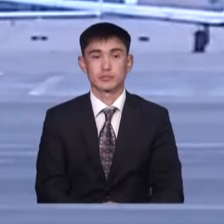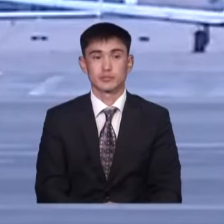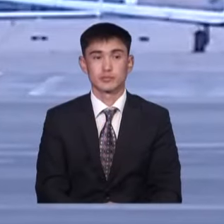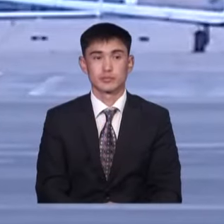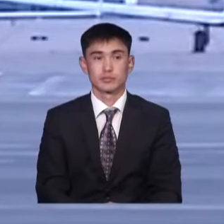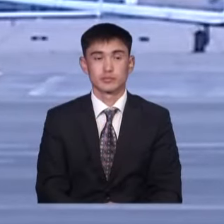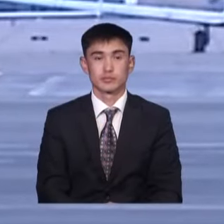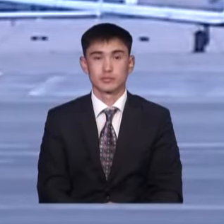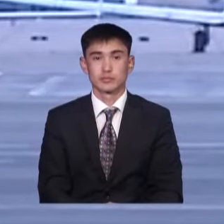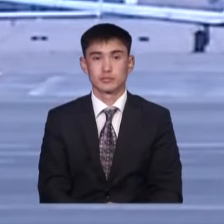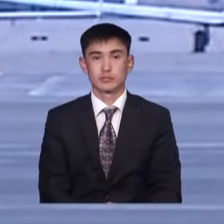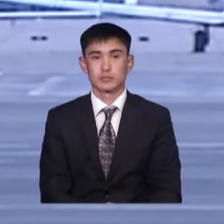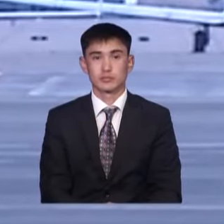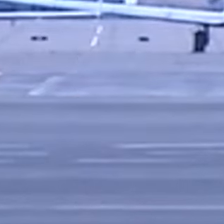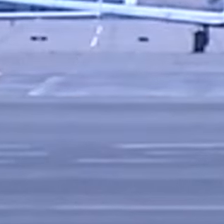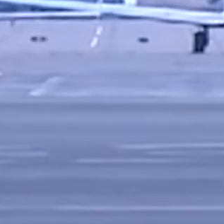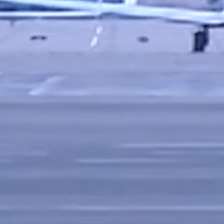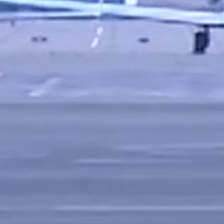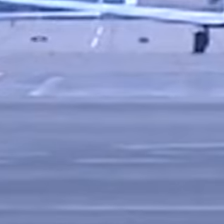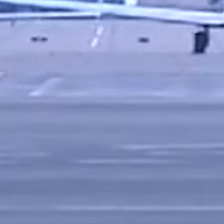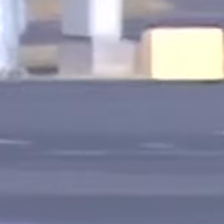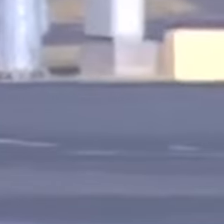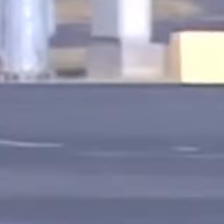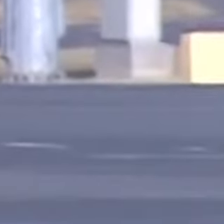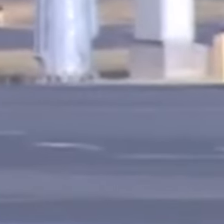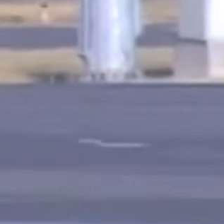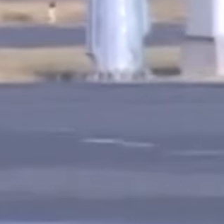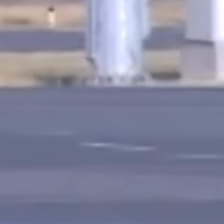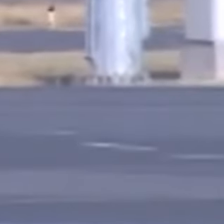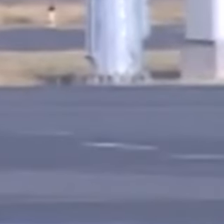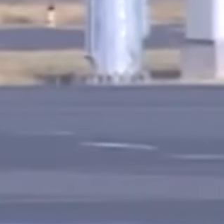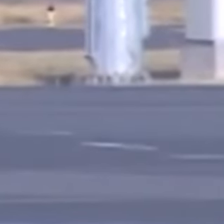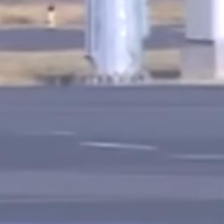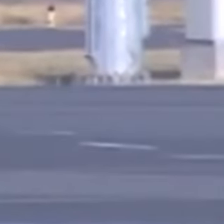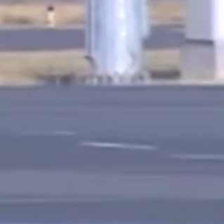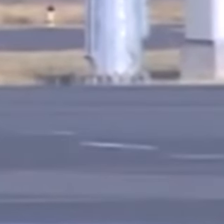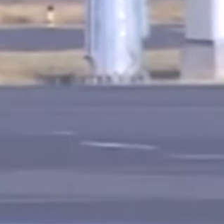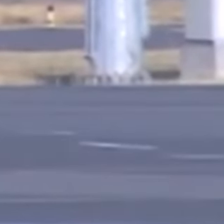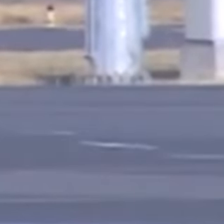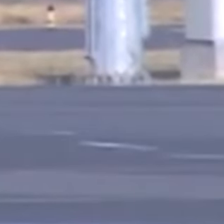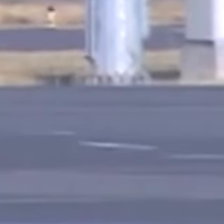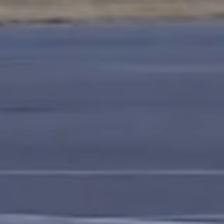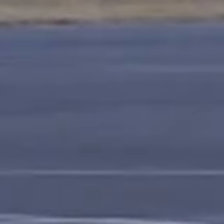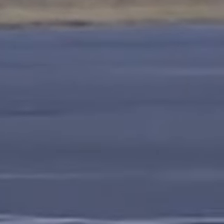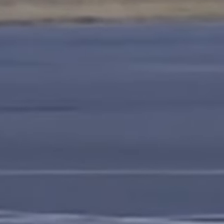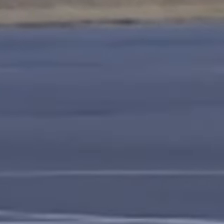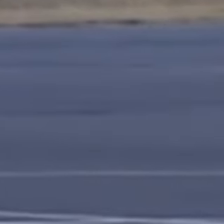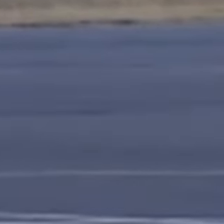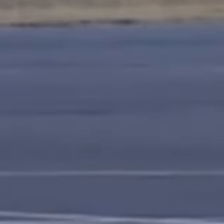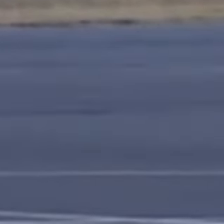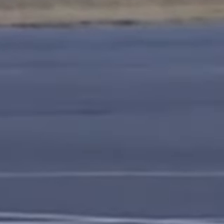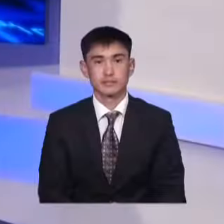жаңалықтарын ғаламтор ақпараттар негізінде дайындаған Жолпан Ілиясқызы, Ернұр Медет, Жетісу арнасы.